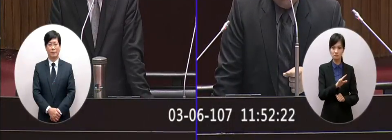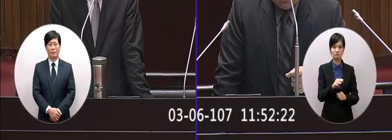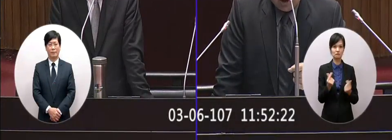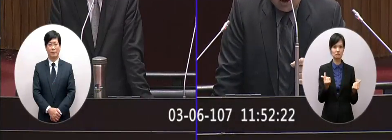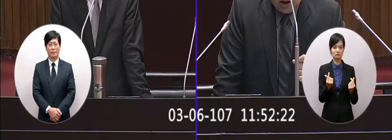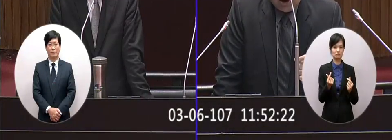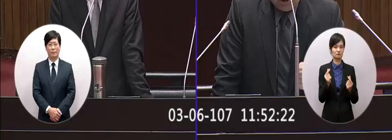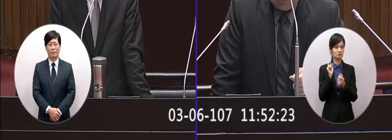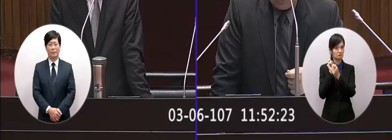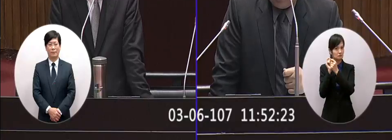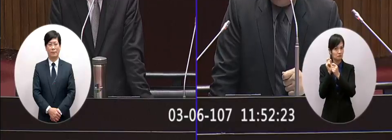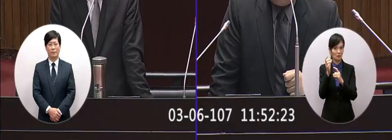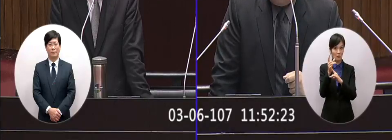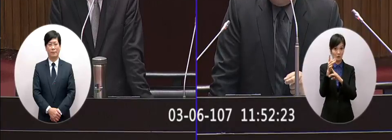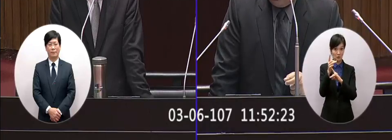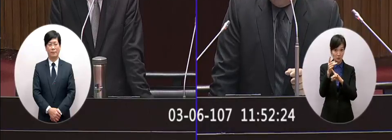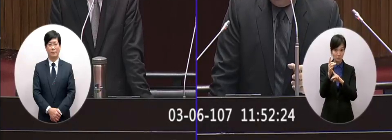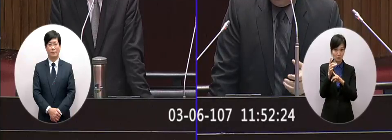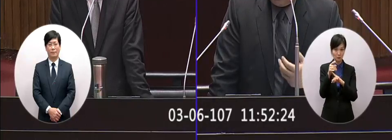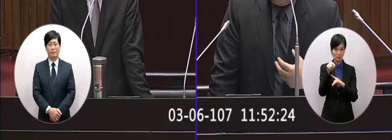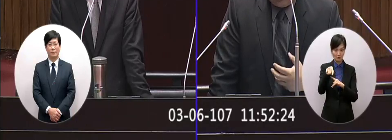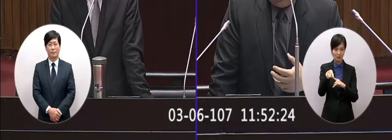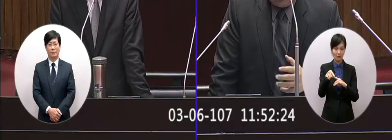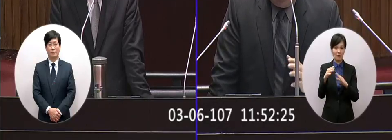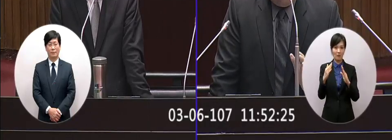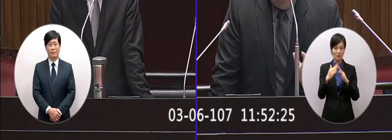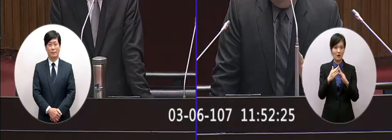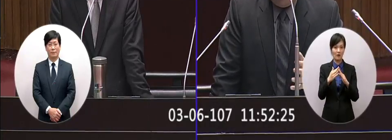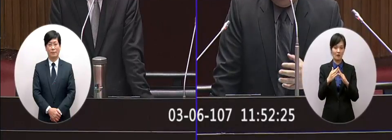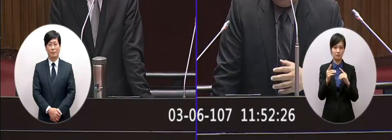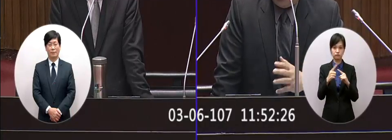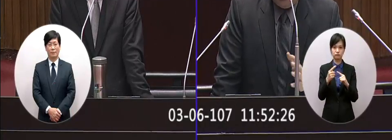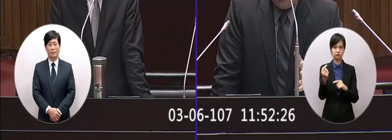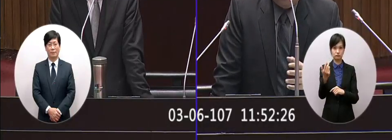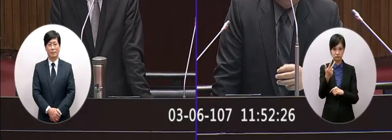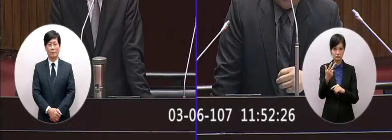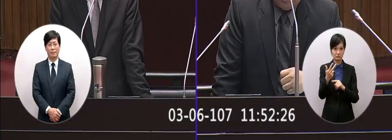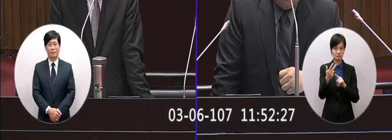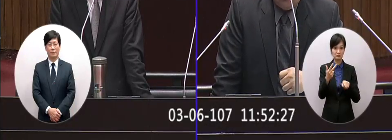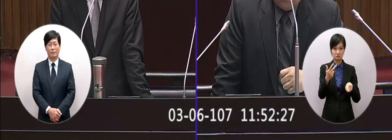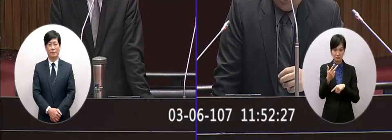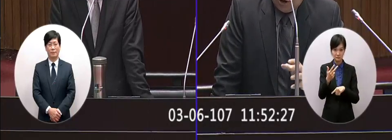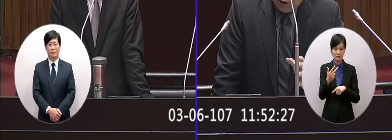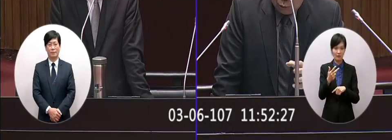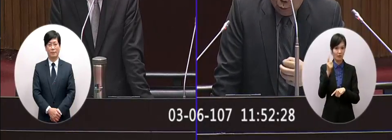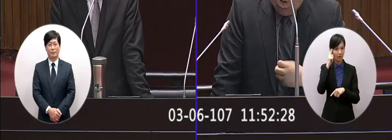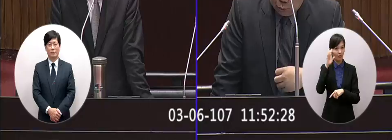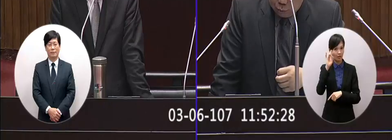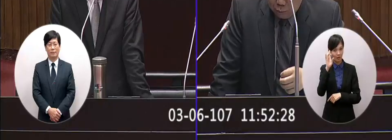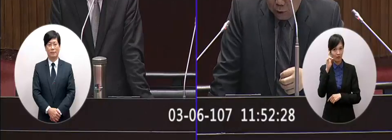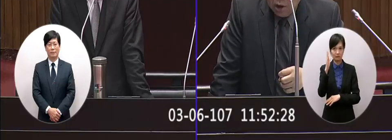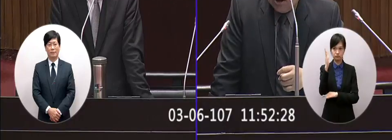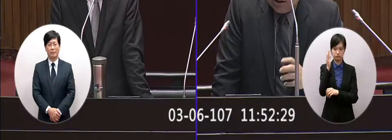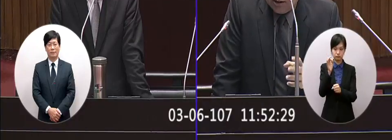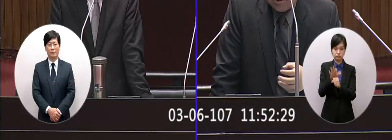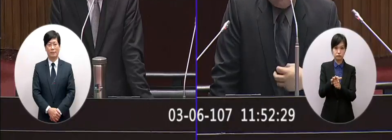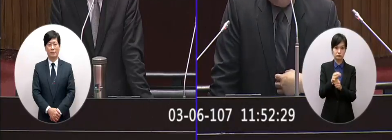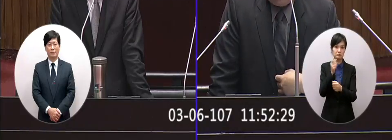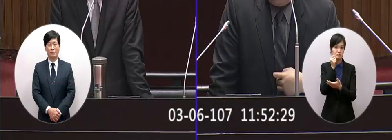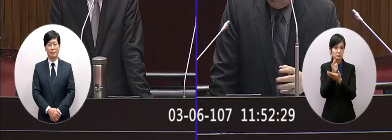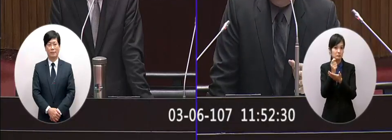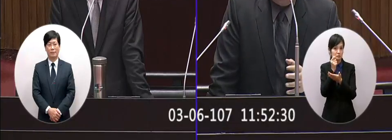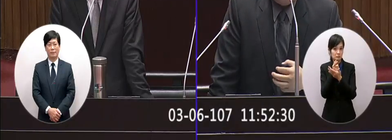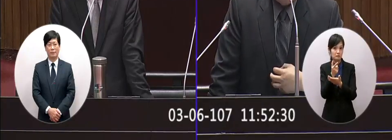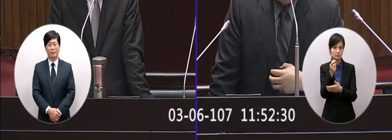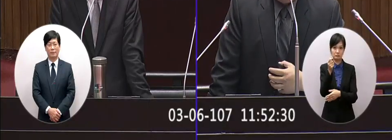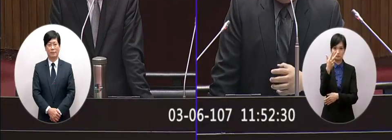口的智能障碍者，他们事实上得到每个月有7万多块钱的低收入补助。但是